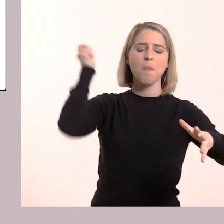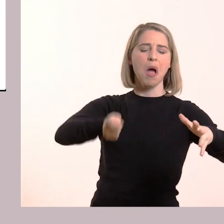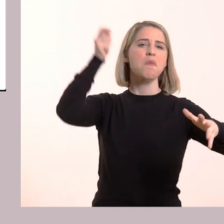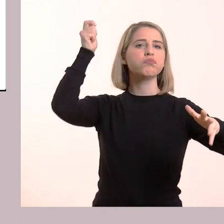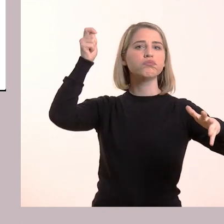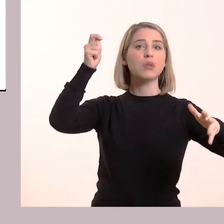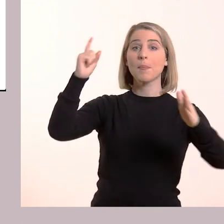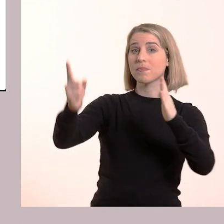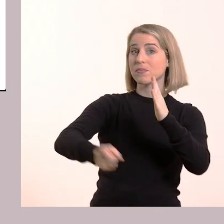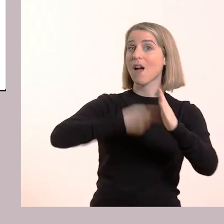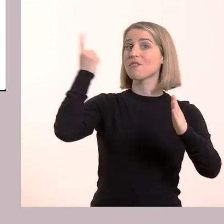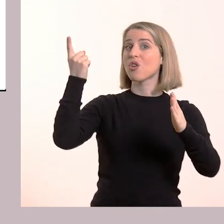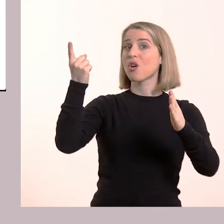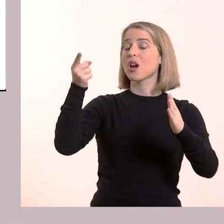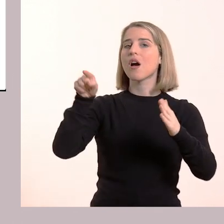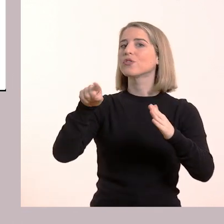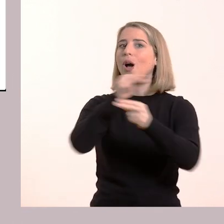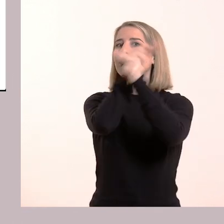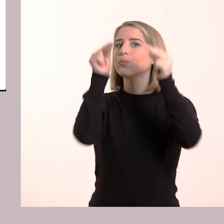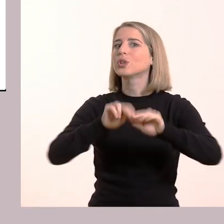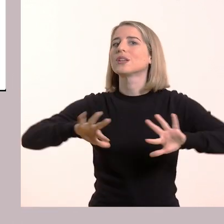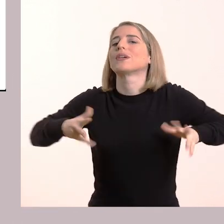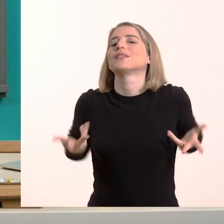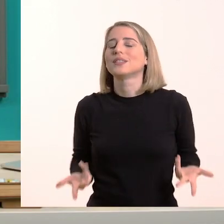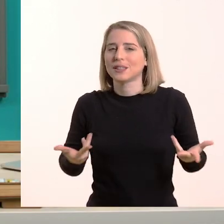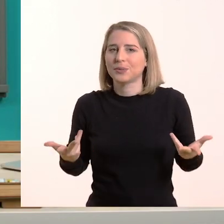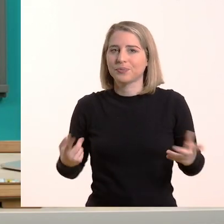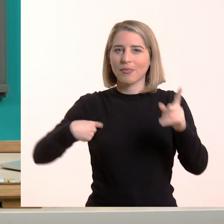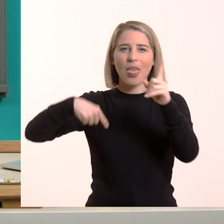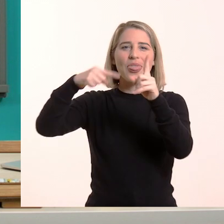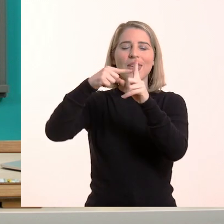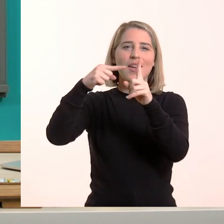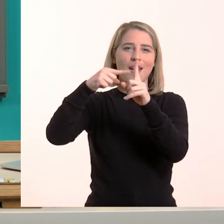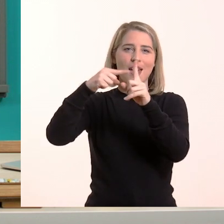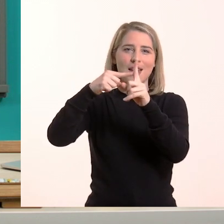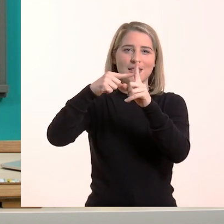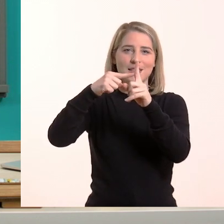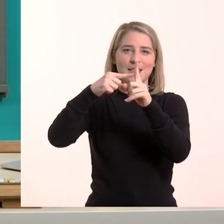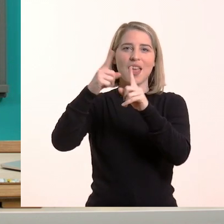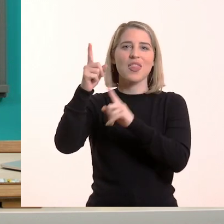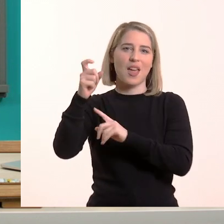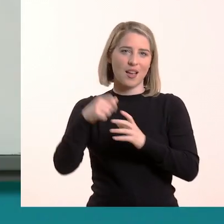μια φορά. Τι κάνει το κόκκινο ραβδί? Διαιρεί δια 10.